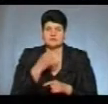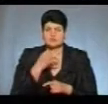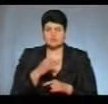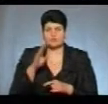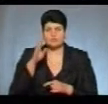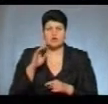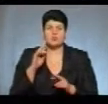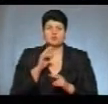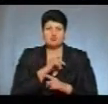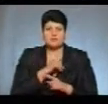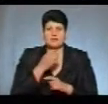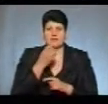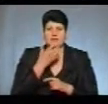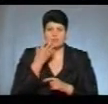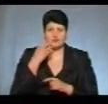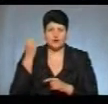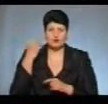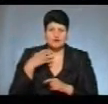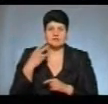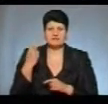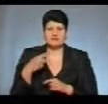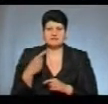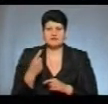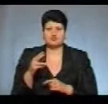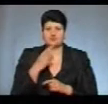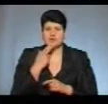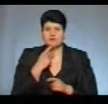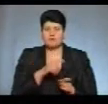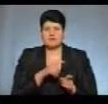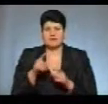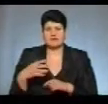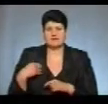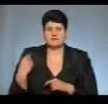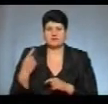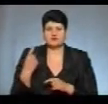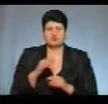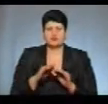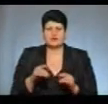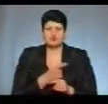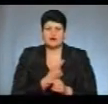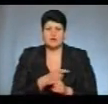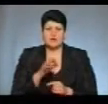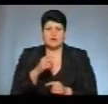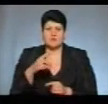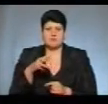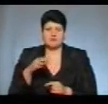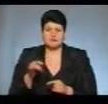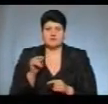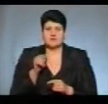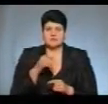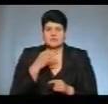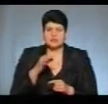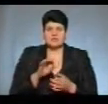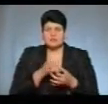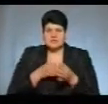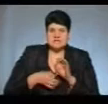хлопчика отруєння і тепловий удар. 21 червня Романа перевезли у Львівську обласну дитячу лікарню «Охмадит». Там лікарі діагностували у нього